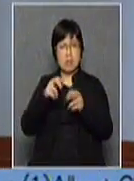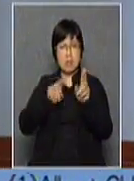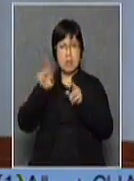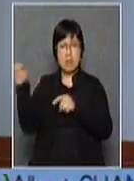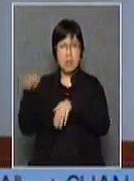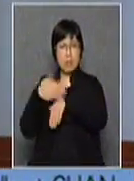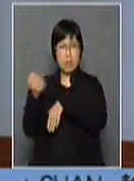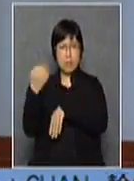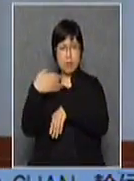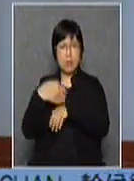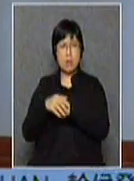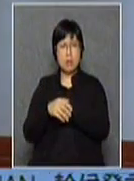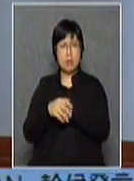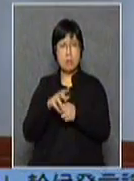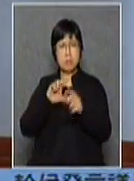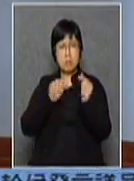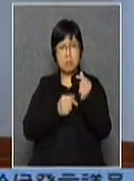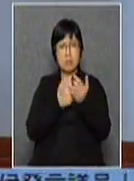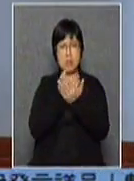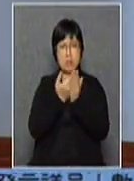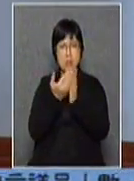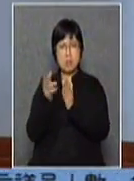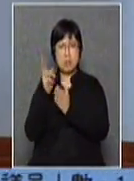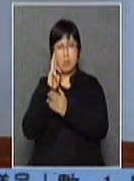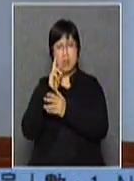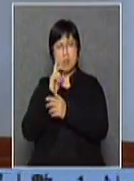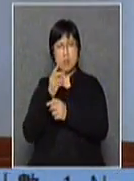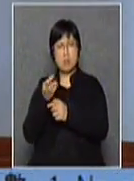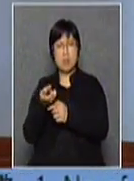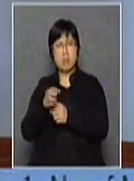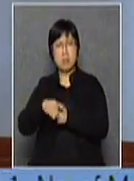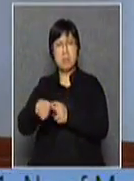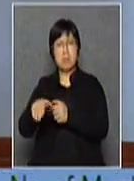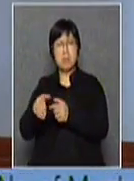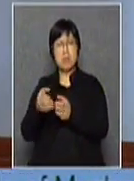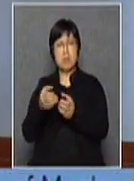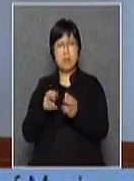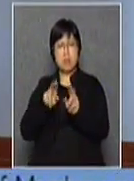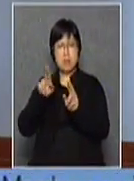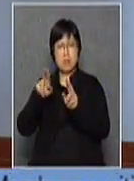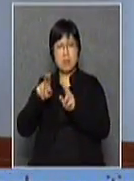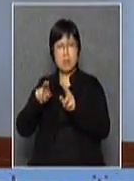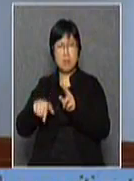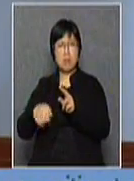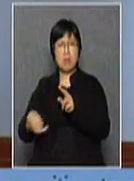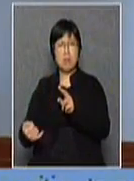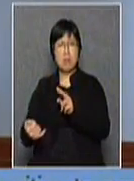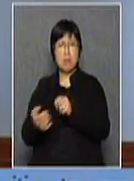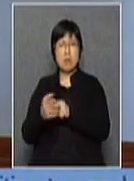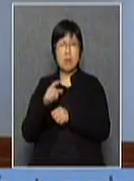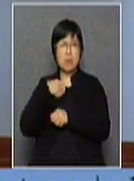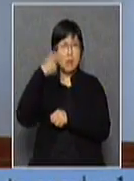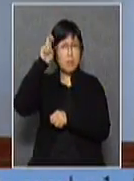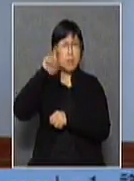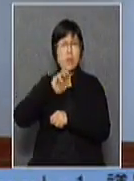嘅一應俱全，即係老毛講嘅小而全嘅城市，依於湖底啦。你有冇咁樣諗過